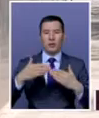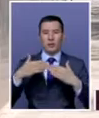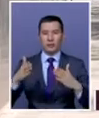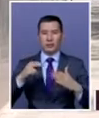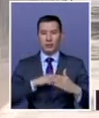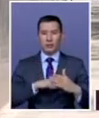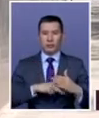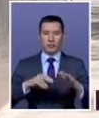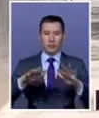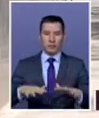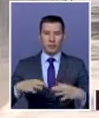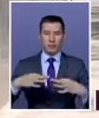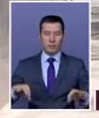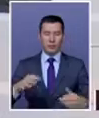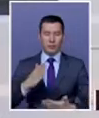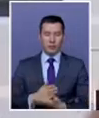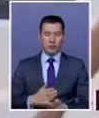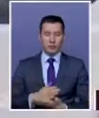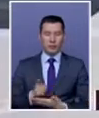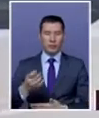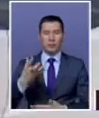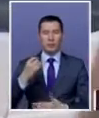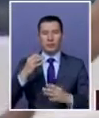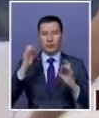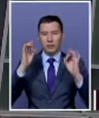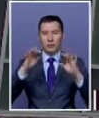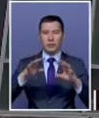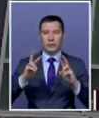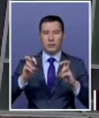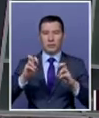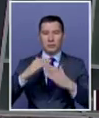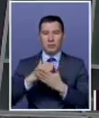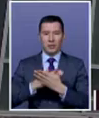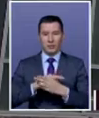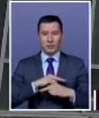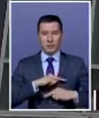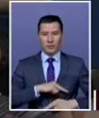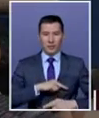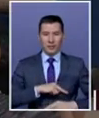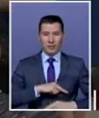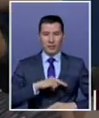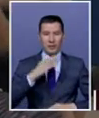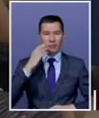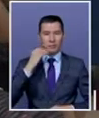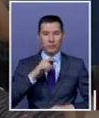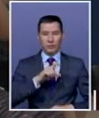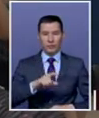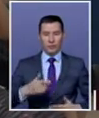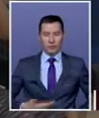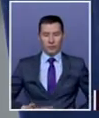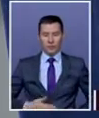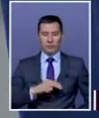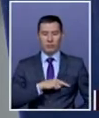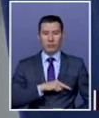вакансий. Даниил Алькебайулы напомнил, что в рамках программы «Ембек» безработные алматинцы могут трудоустроиться на временные рабочие